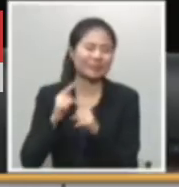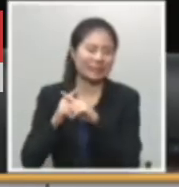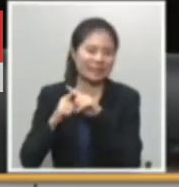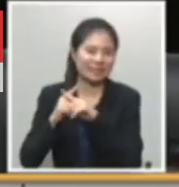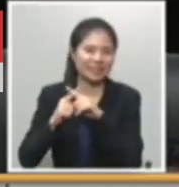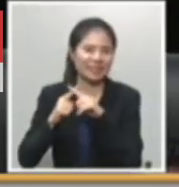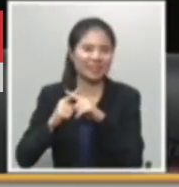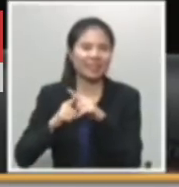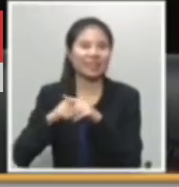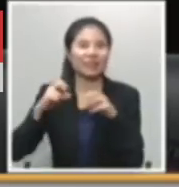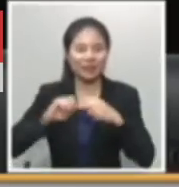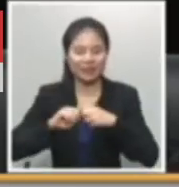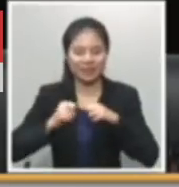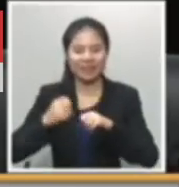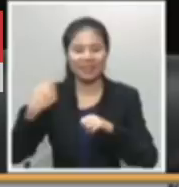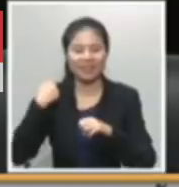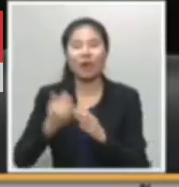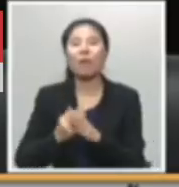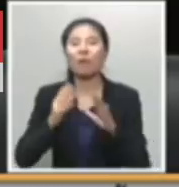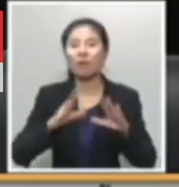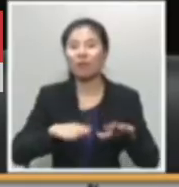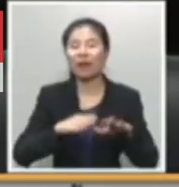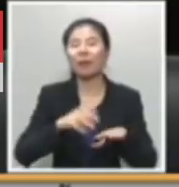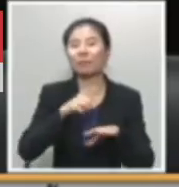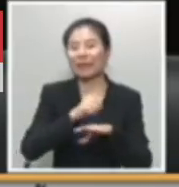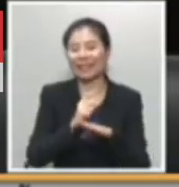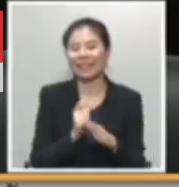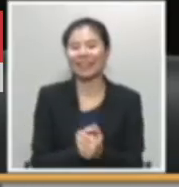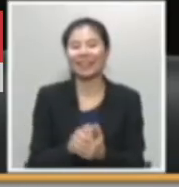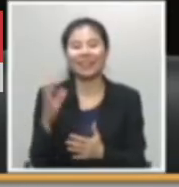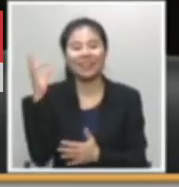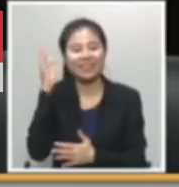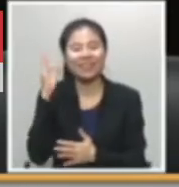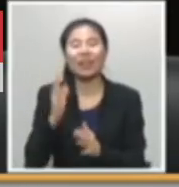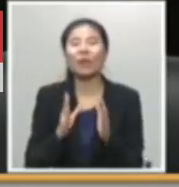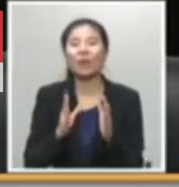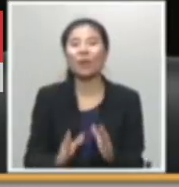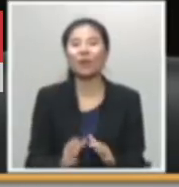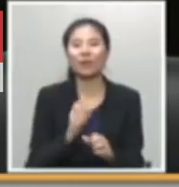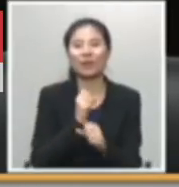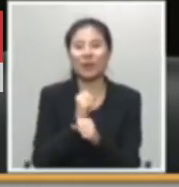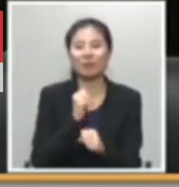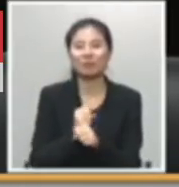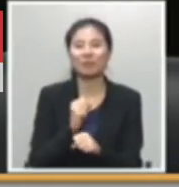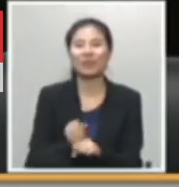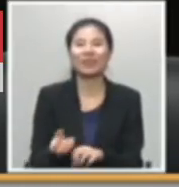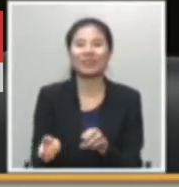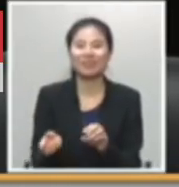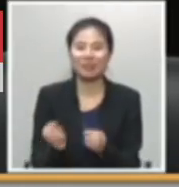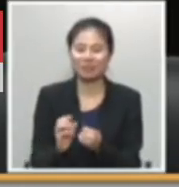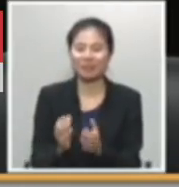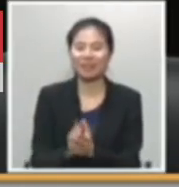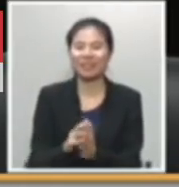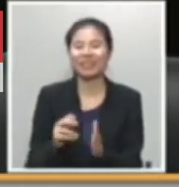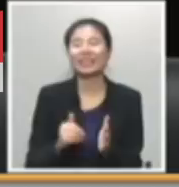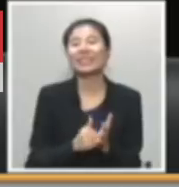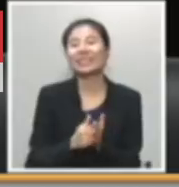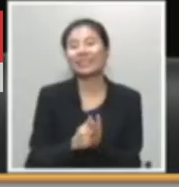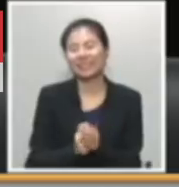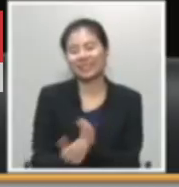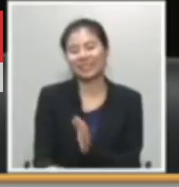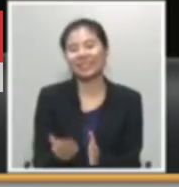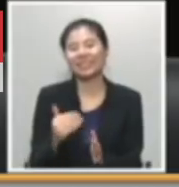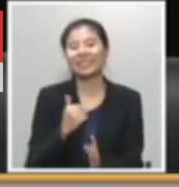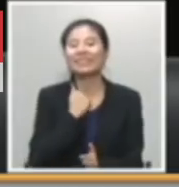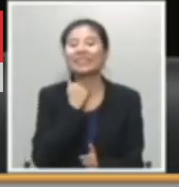ครับนั้นกราบเรียนท่านประธานวินิจฉัยให้เจ้าหน้าที่ของรัฐสภานะครับเอนจิเนียร์สาวขึ้นไปจู